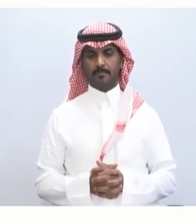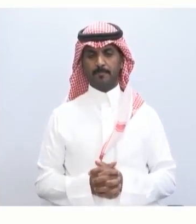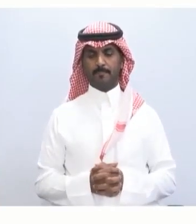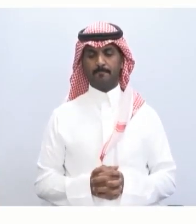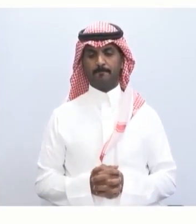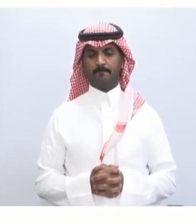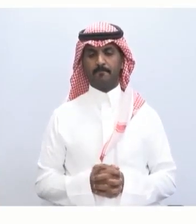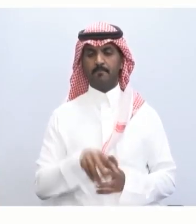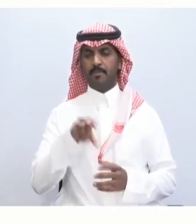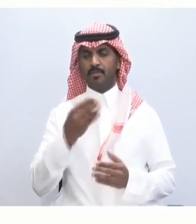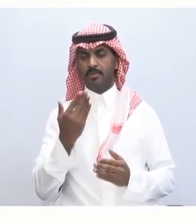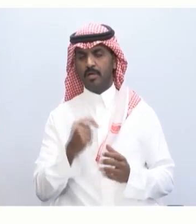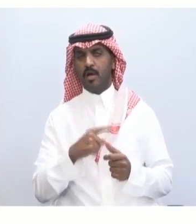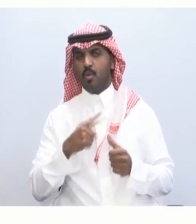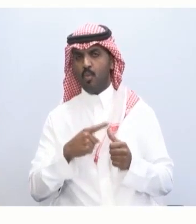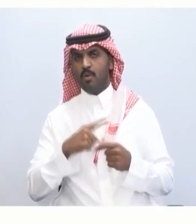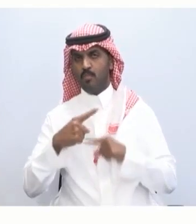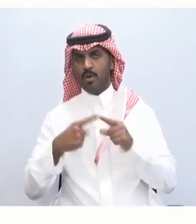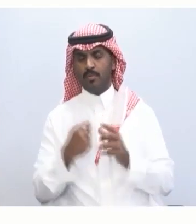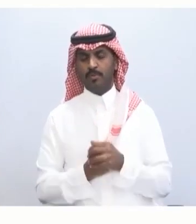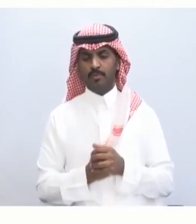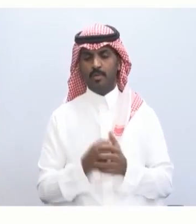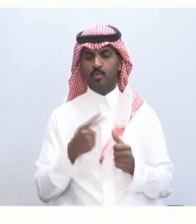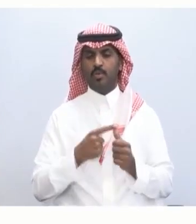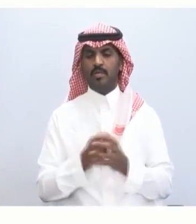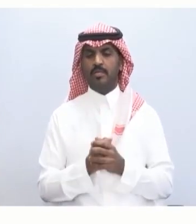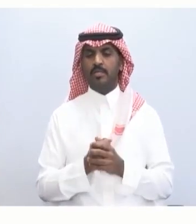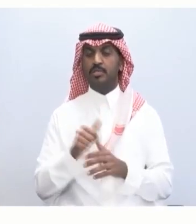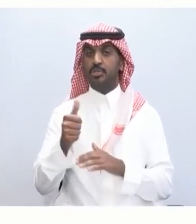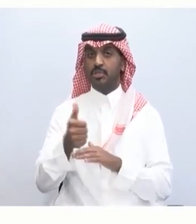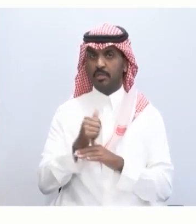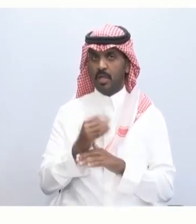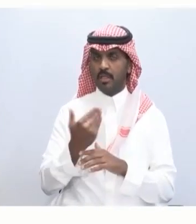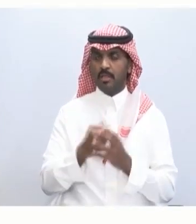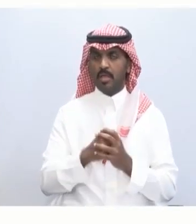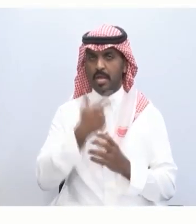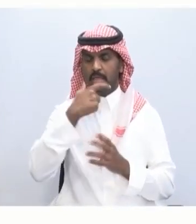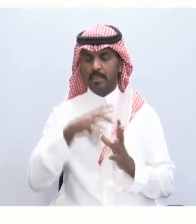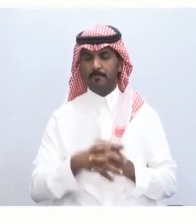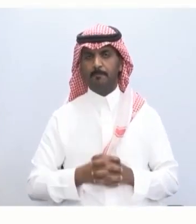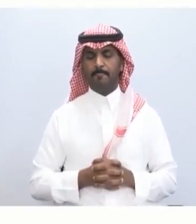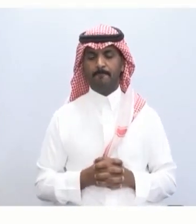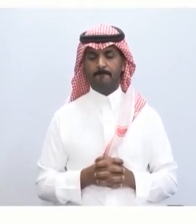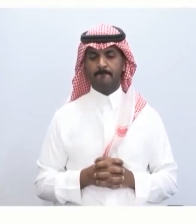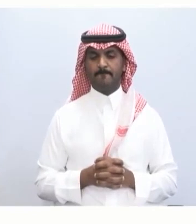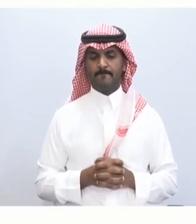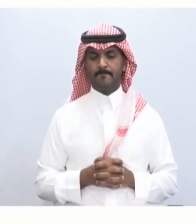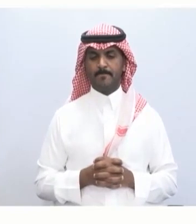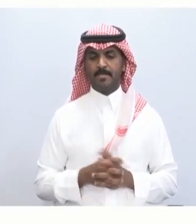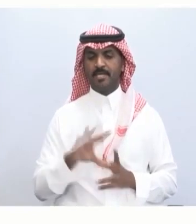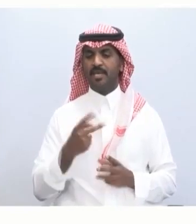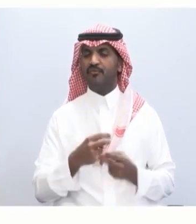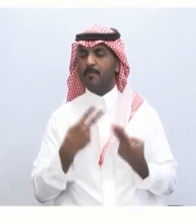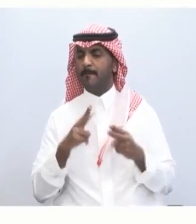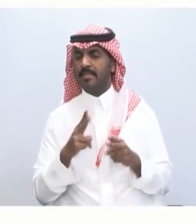1318 من الهجره هي المحاوله الاولى لاسترداد الرياض كيف